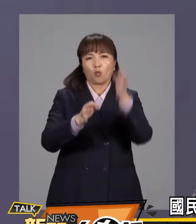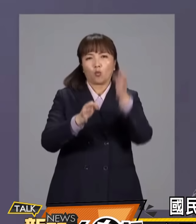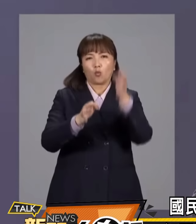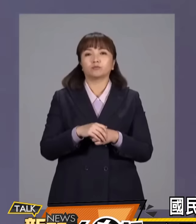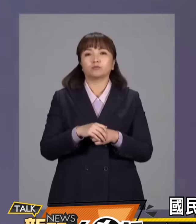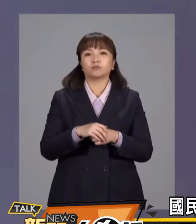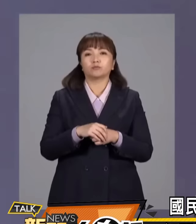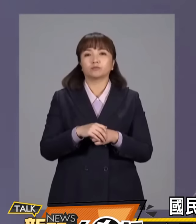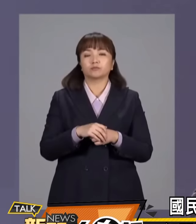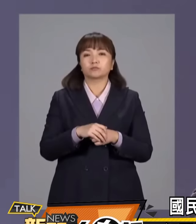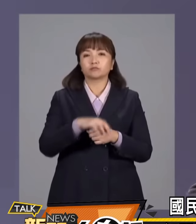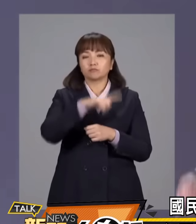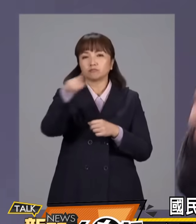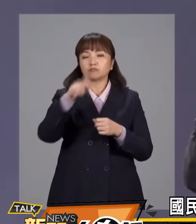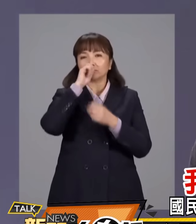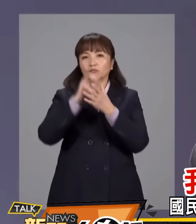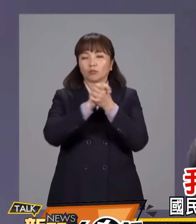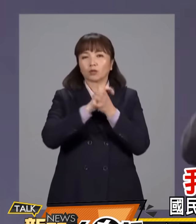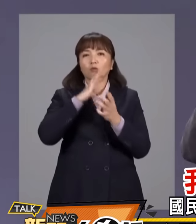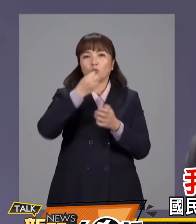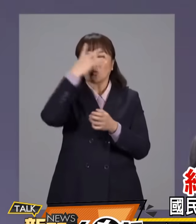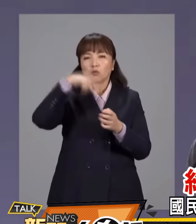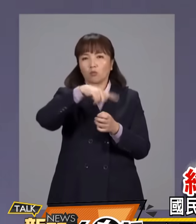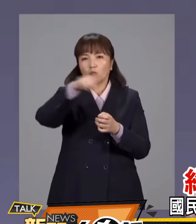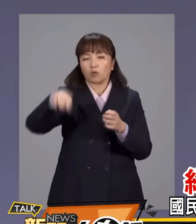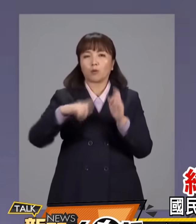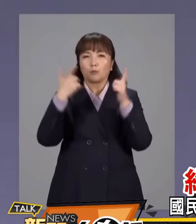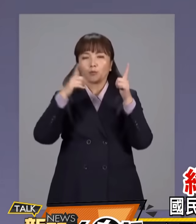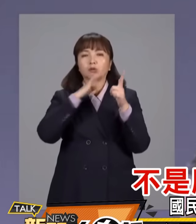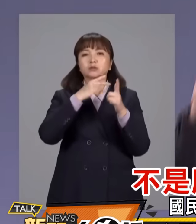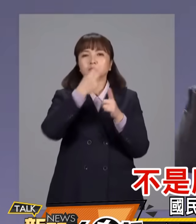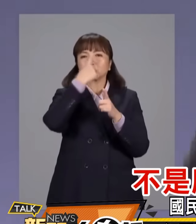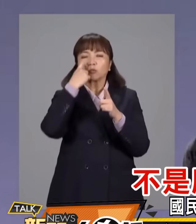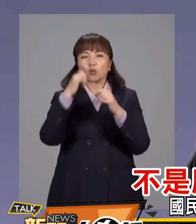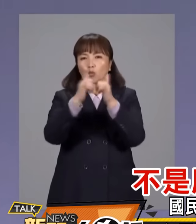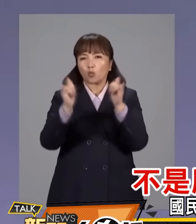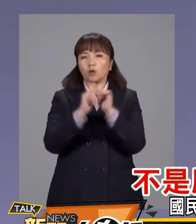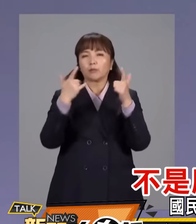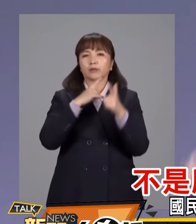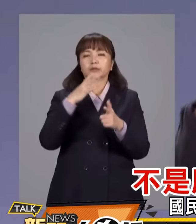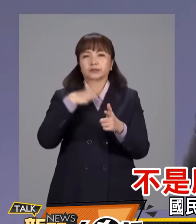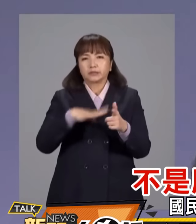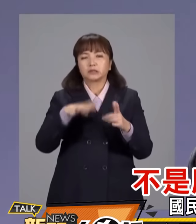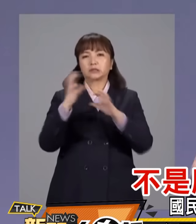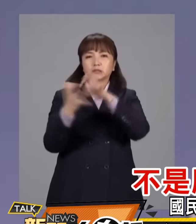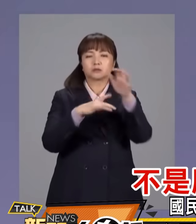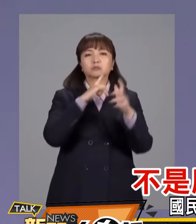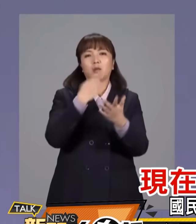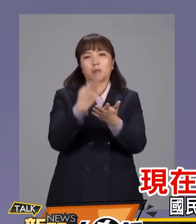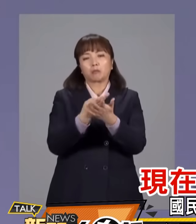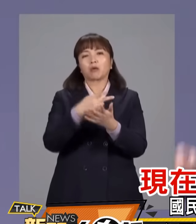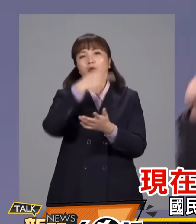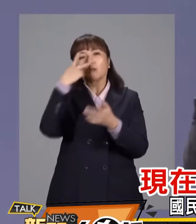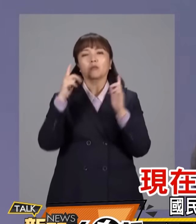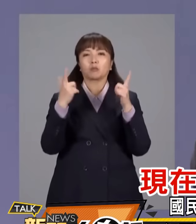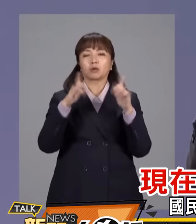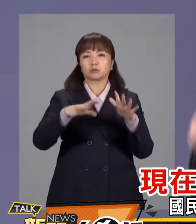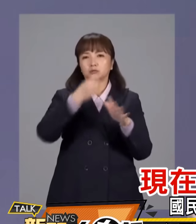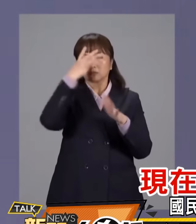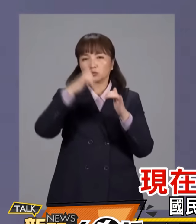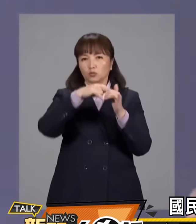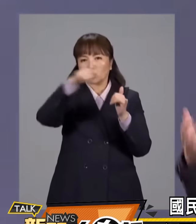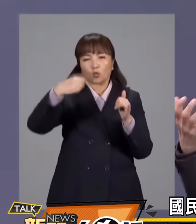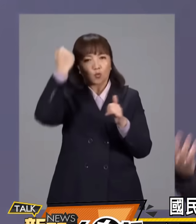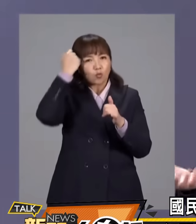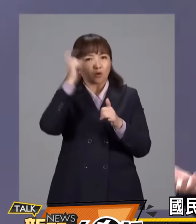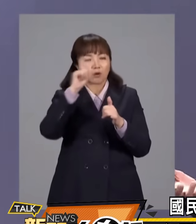涨。各位好朋友，我们的青年朋友绝对不是草莓族，不是厌世代，不是躺平族。现在的青年最